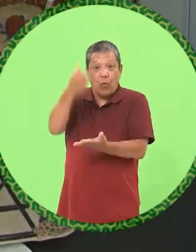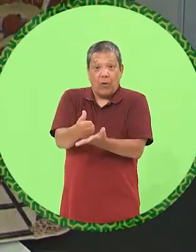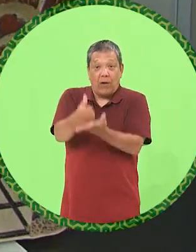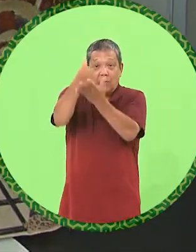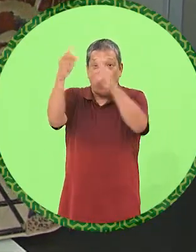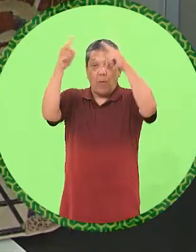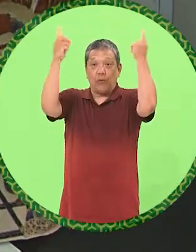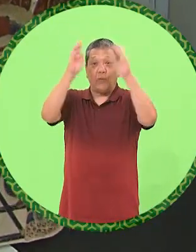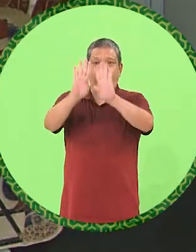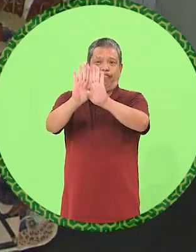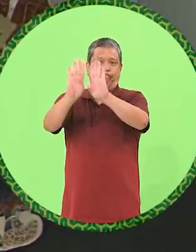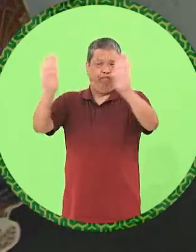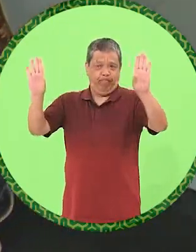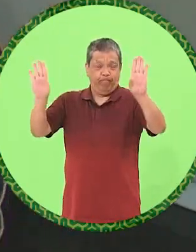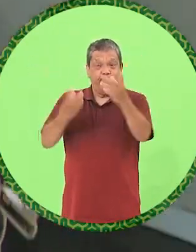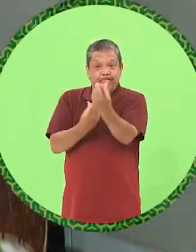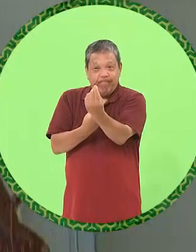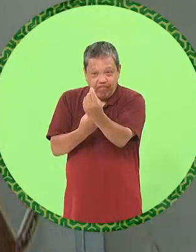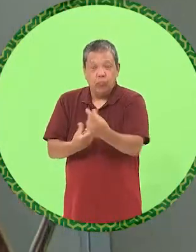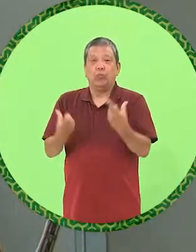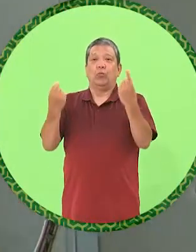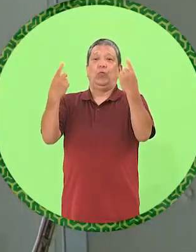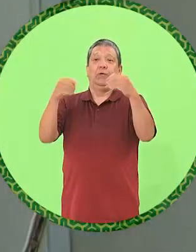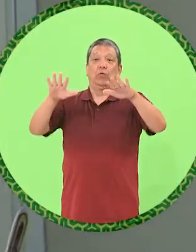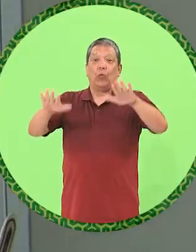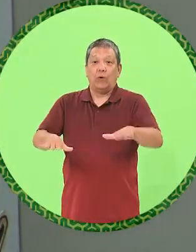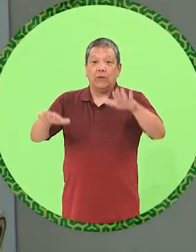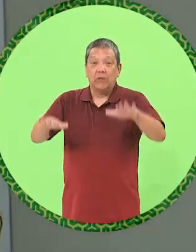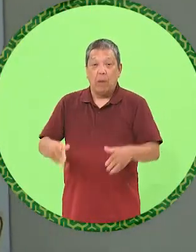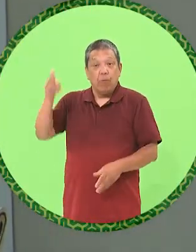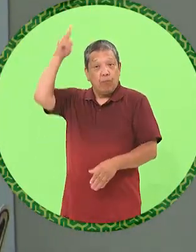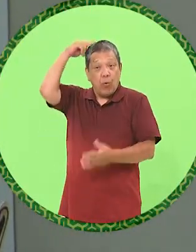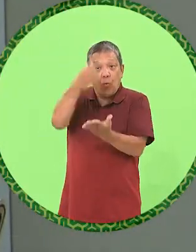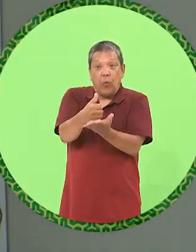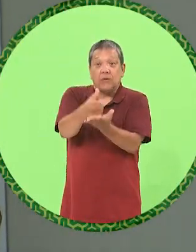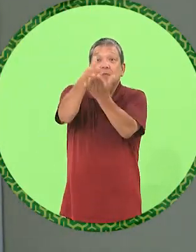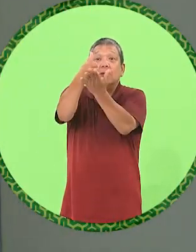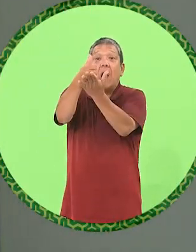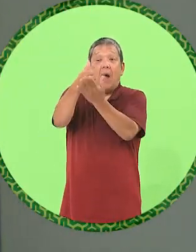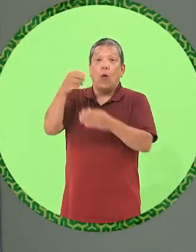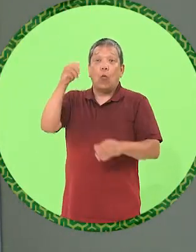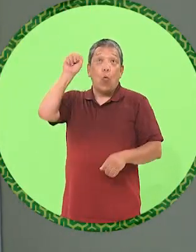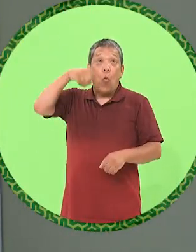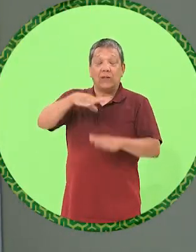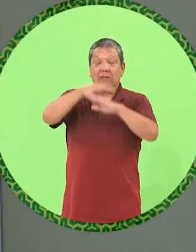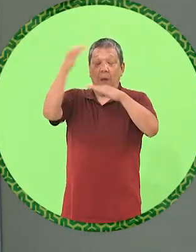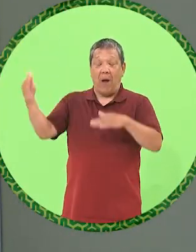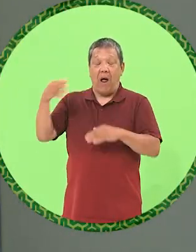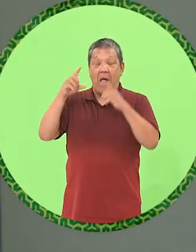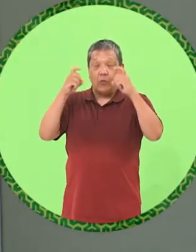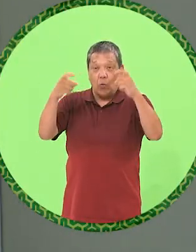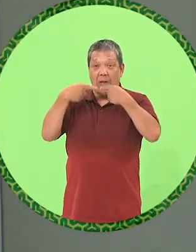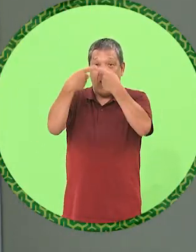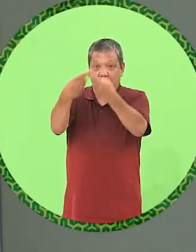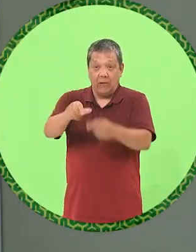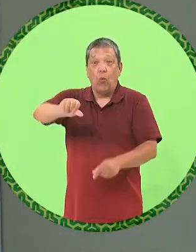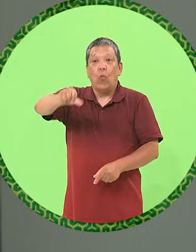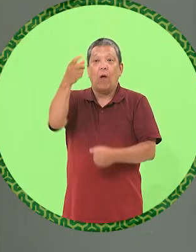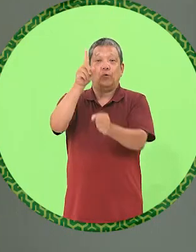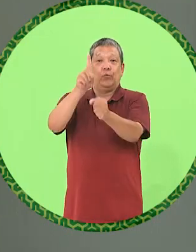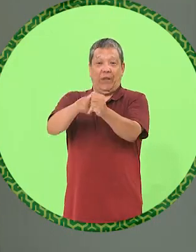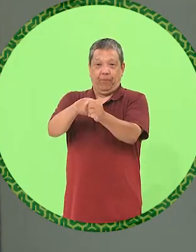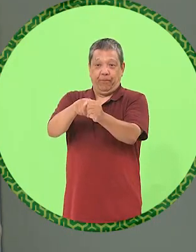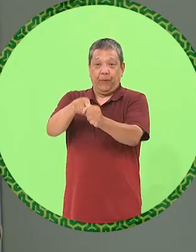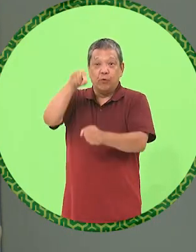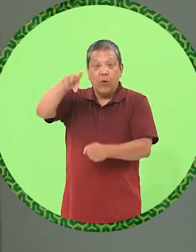さんのお祭りが開催されるんですよね。 はい、はい、そうなんです。今年は毛利元就が郡山城に入城してちょうど500年なんです。 うん、 それを